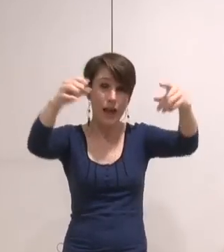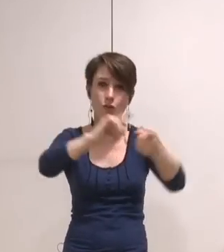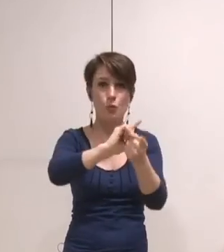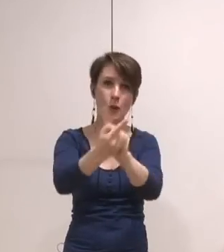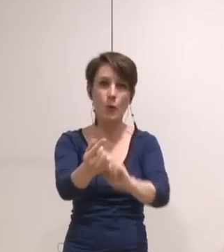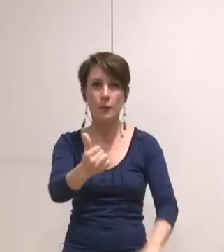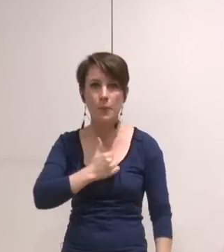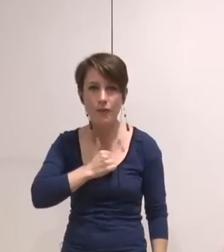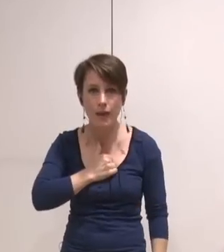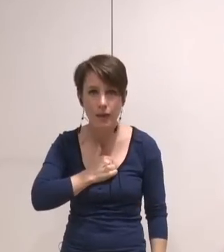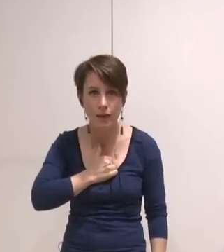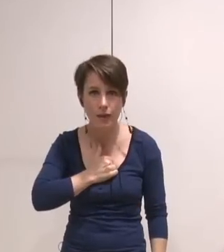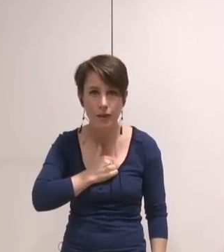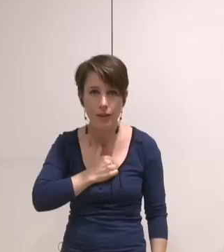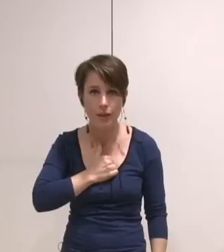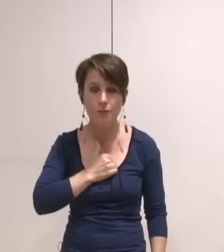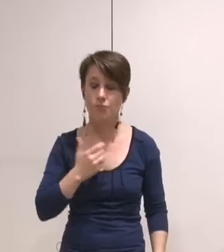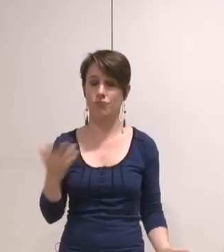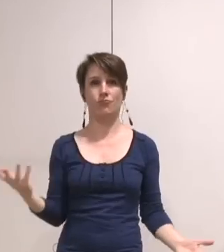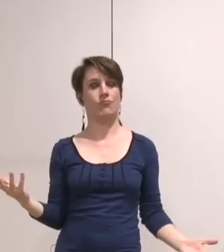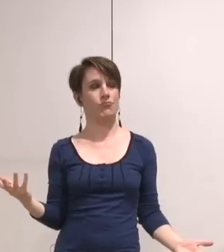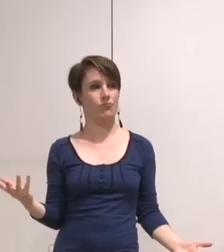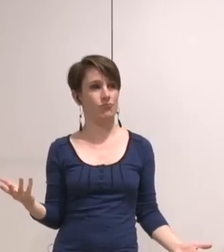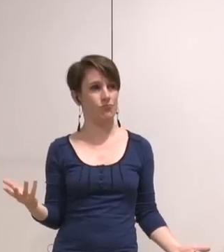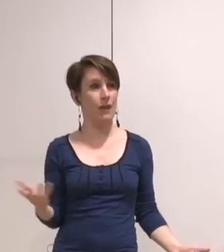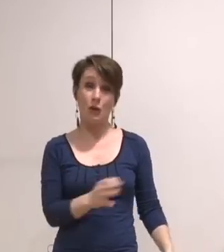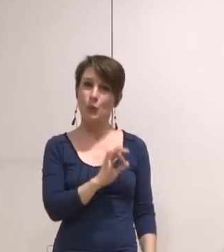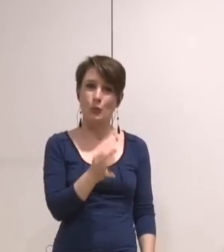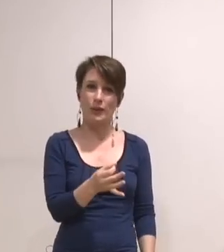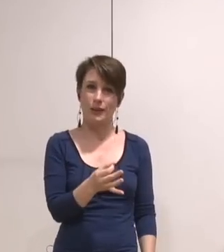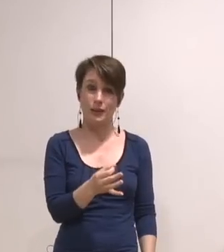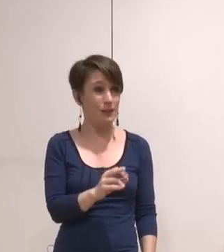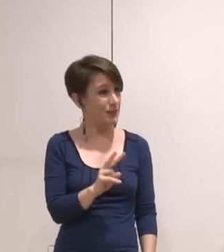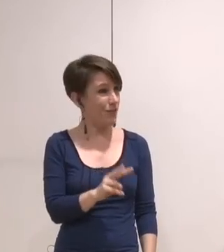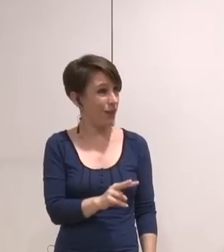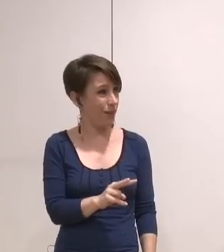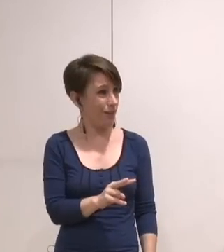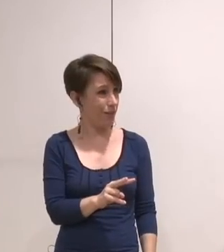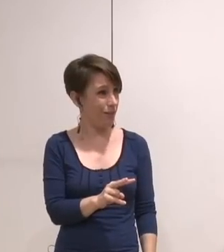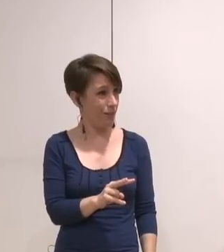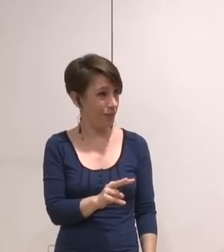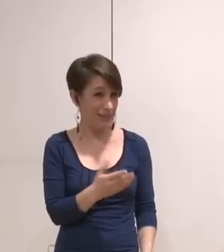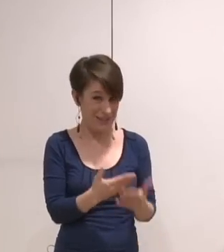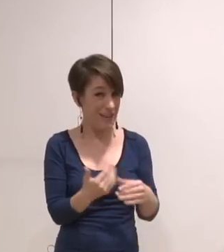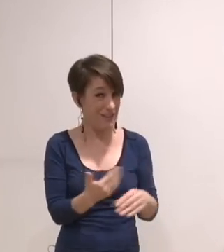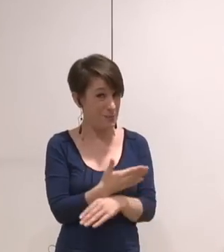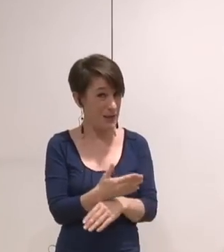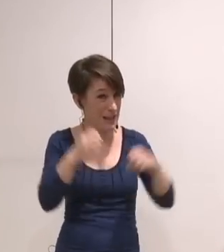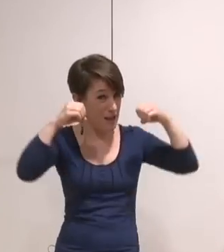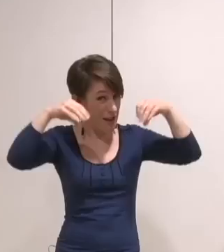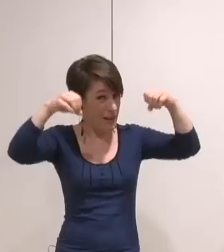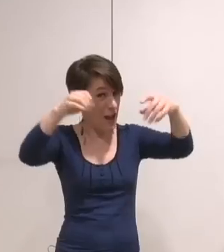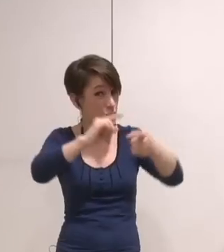public oui il s'agit incontestablement d'une privatisation